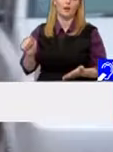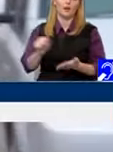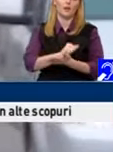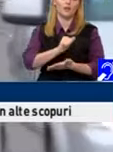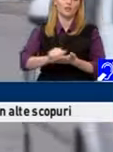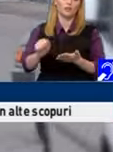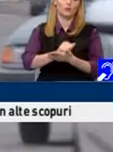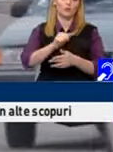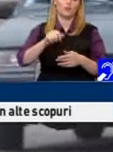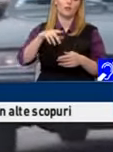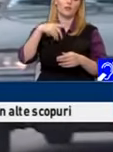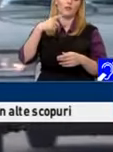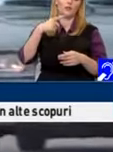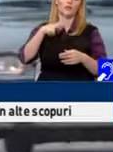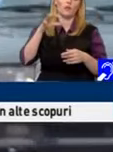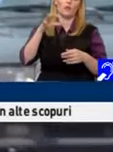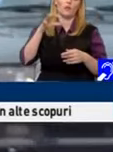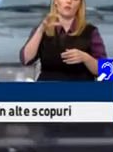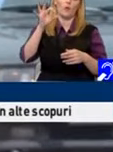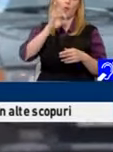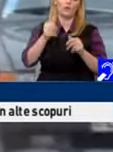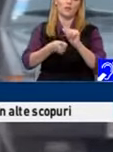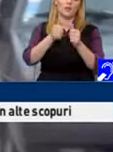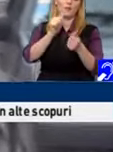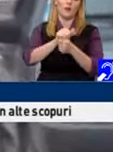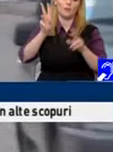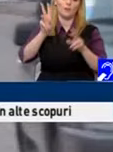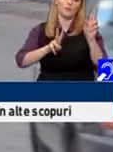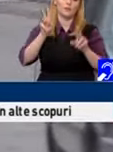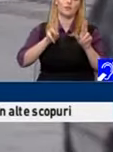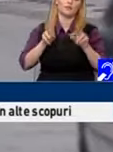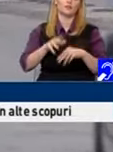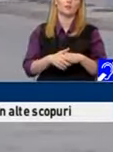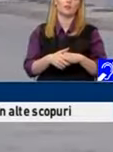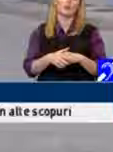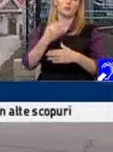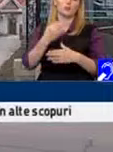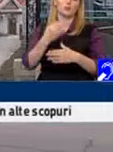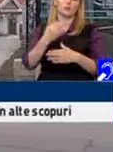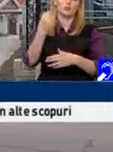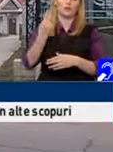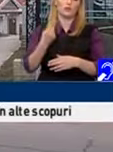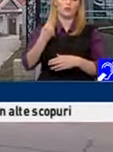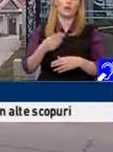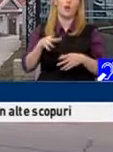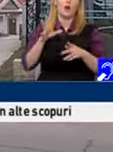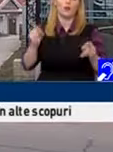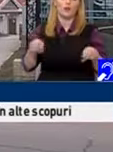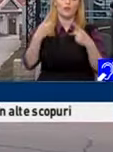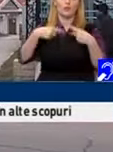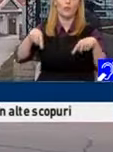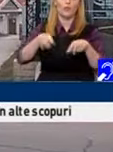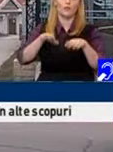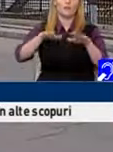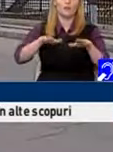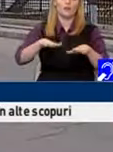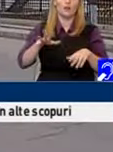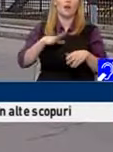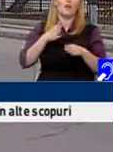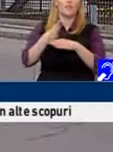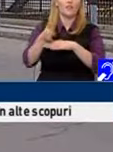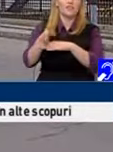Documentul reglementează mecanismul de implementare a acordului între beneficiar și Direcția Asistență Socială. Se vor crea comisii locale care îi vor